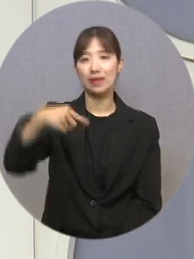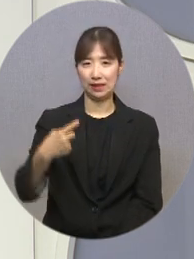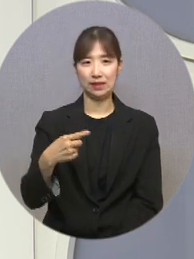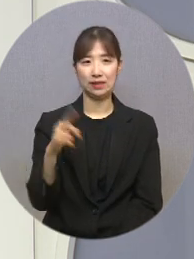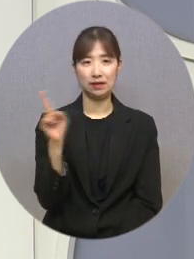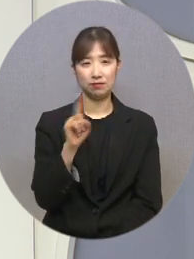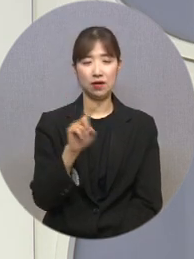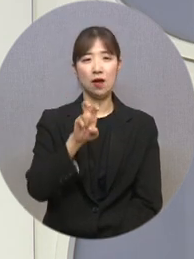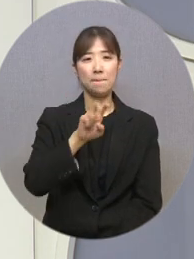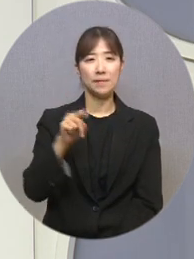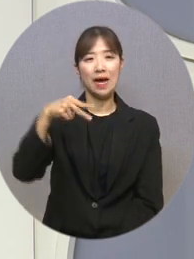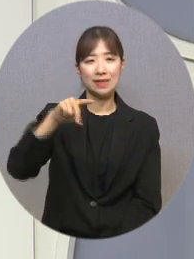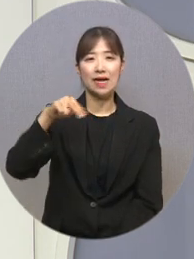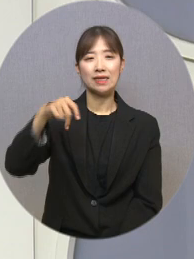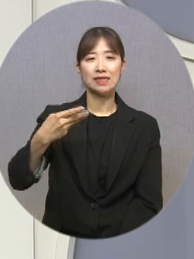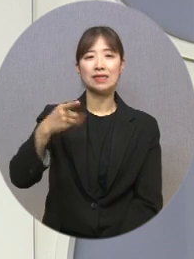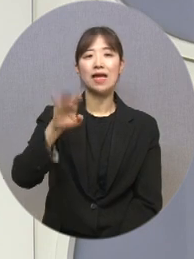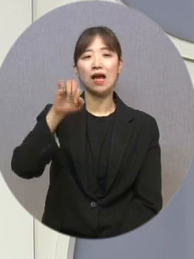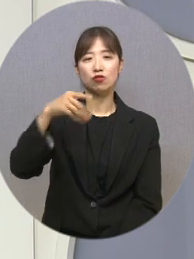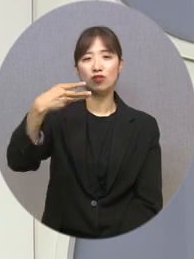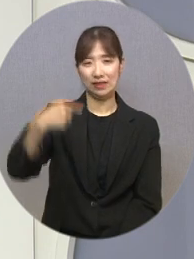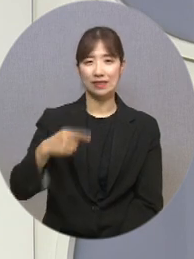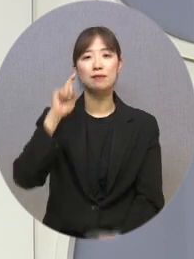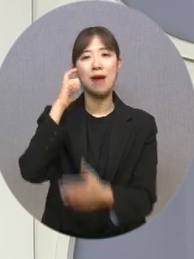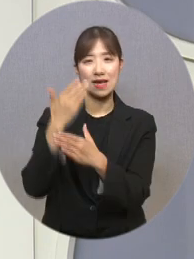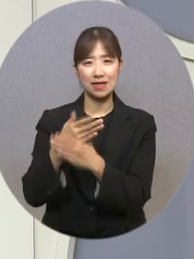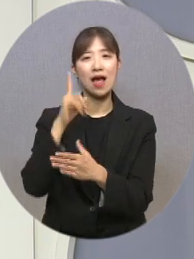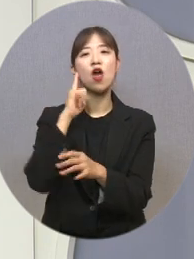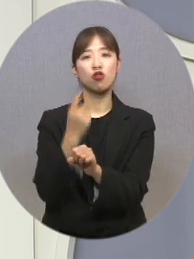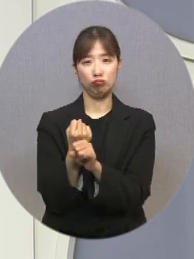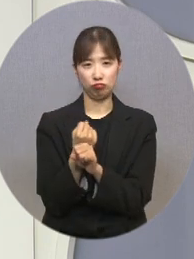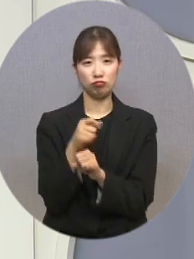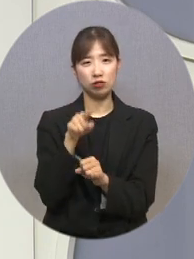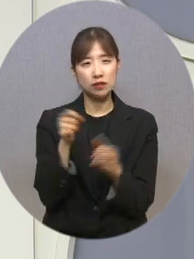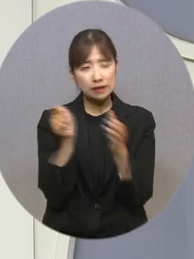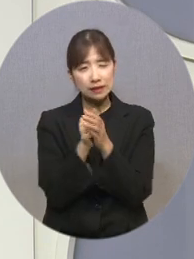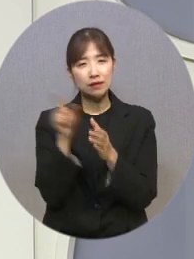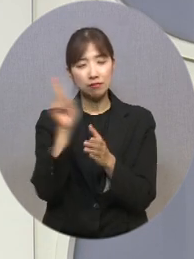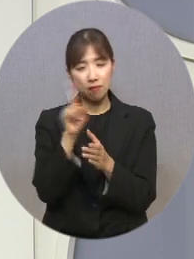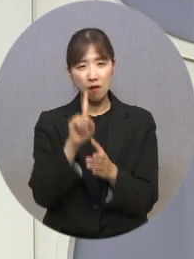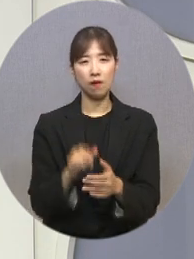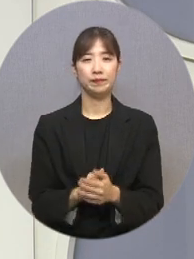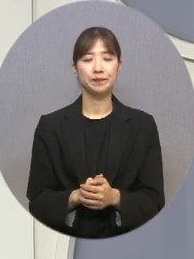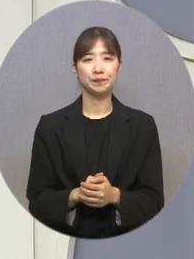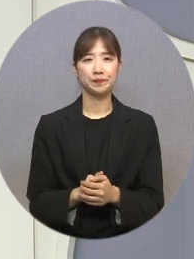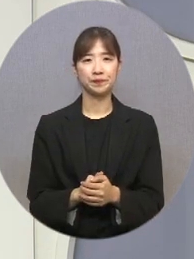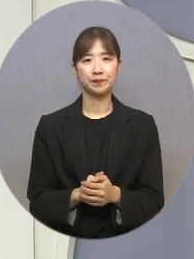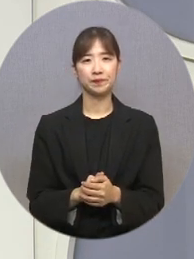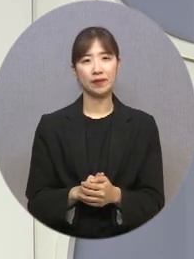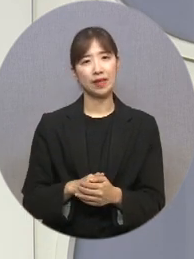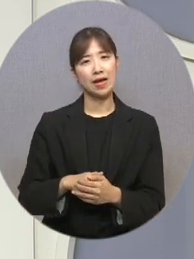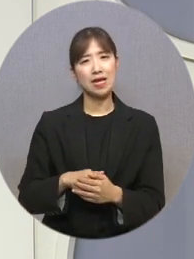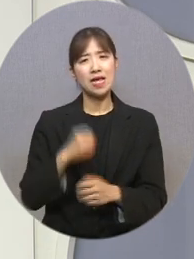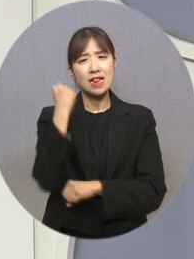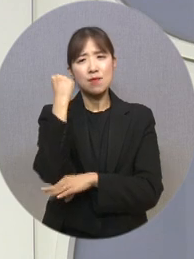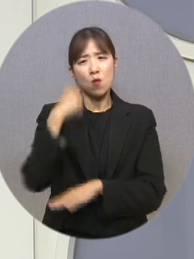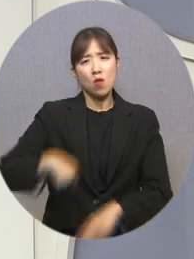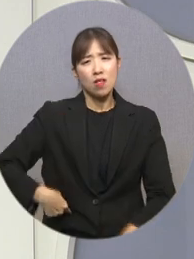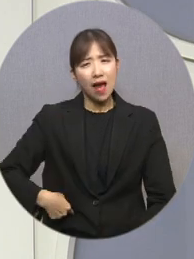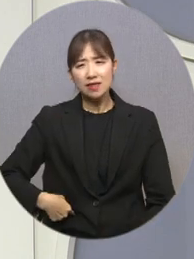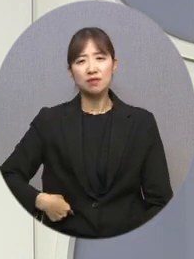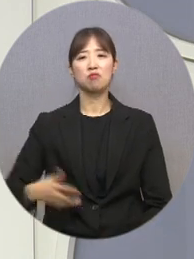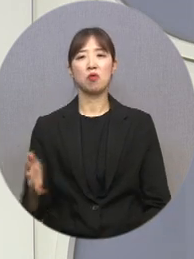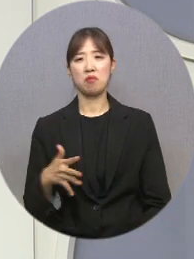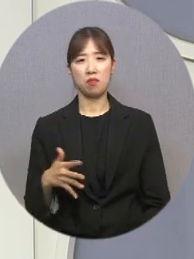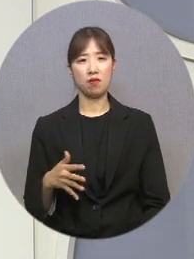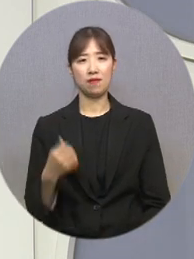마사 스타우트라는 이제 박사가 이제 그 연구를 많이 했는데 그 특징 중에 하나가 이제 뭐냐면은 기본적으로 양심이 없고 자기의